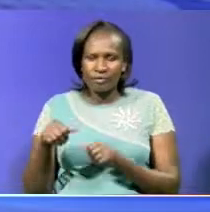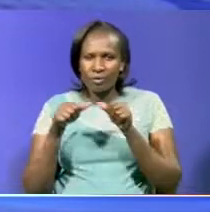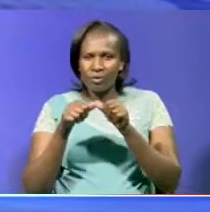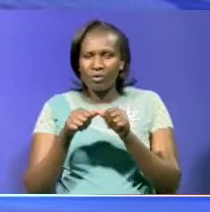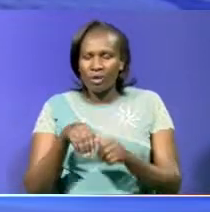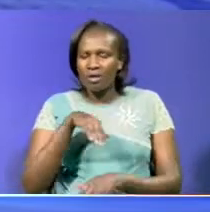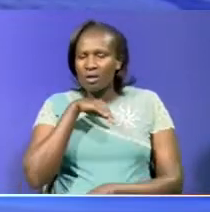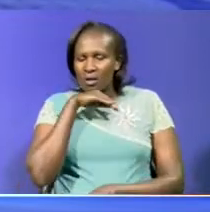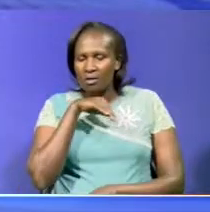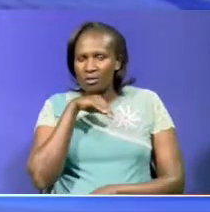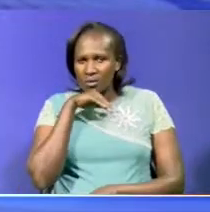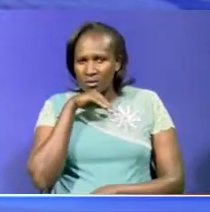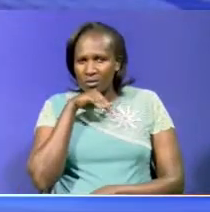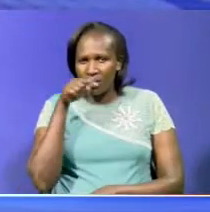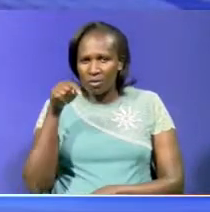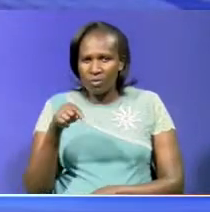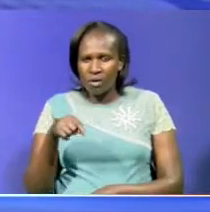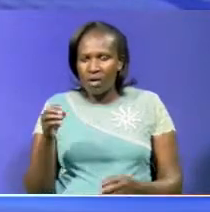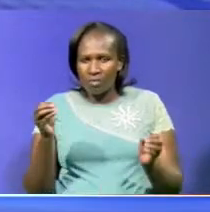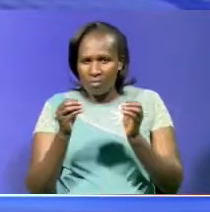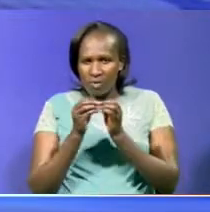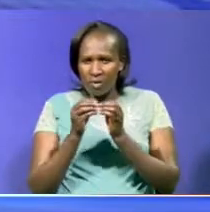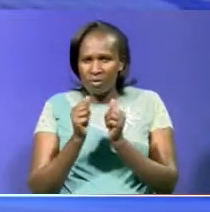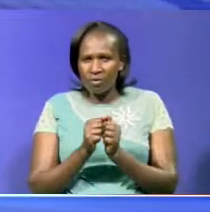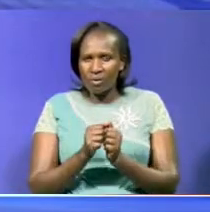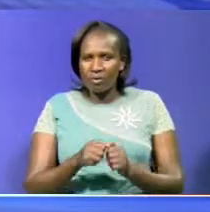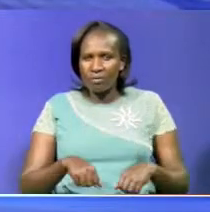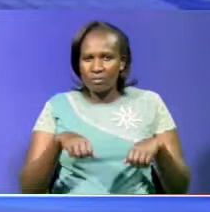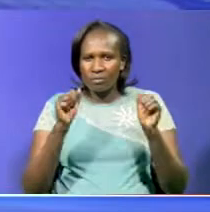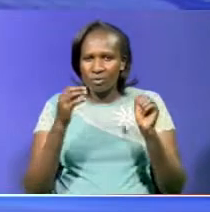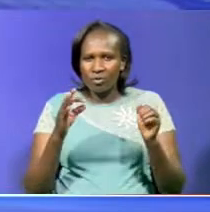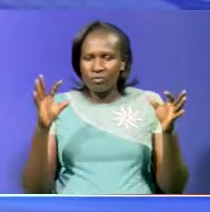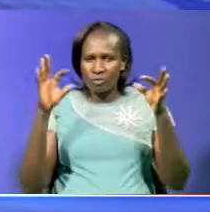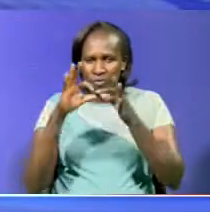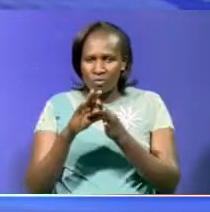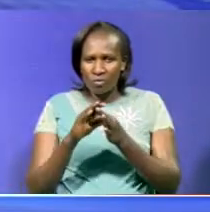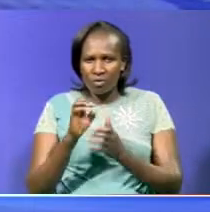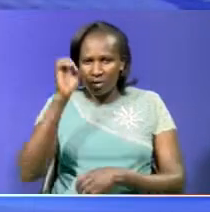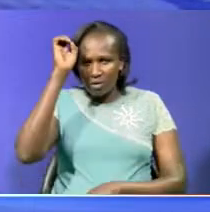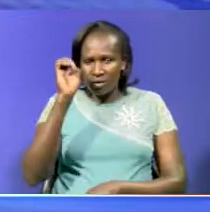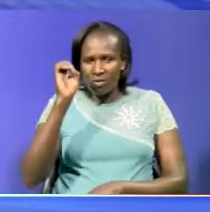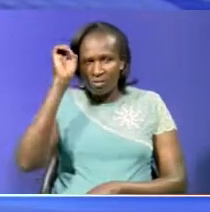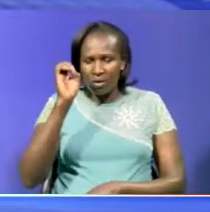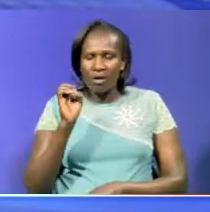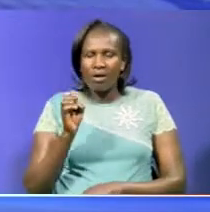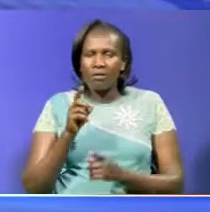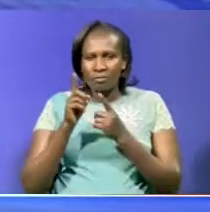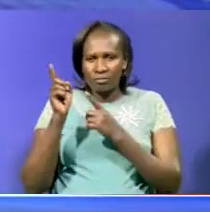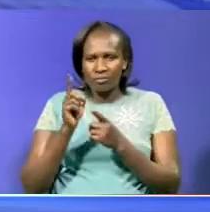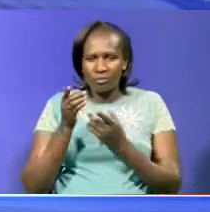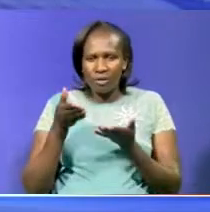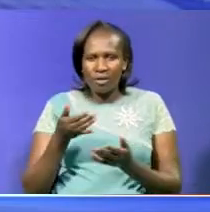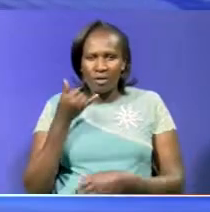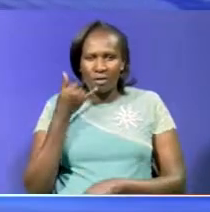kinara Wanasa Raila Odinga iliyofanya mkutano na maafisa wa tume ya upatanisho ya nchi Ethiopia ambao wako ziarani humu